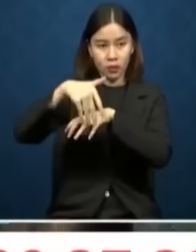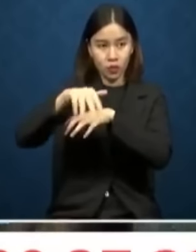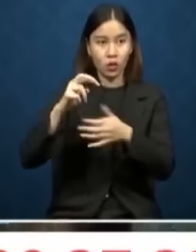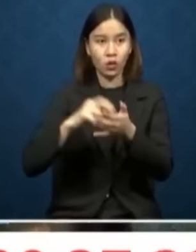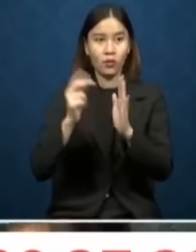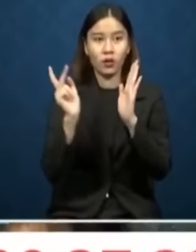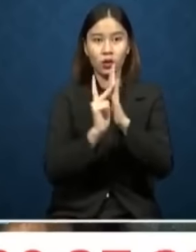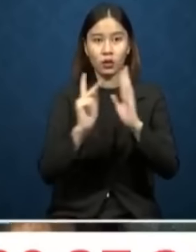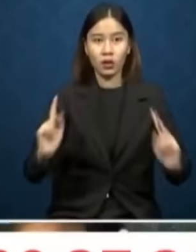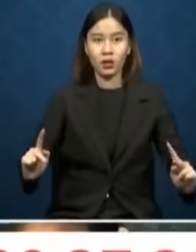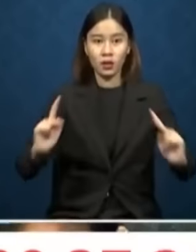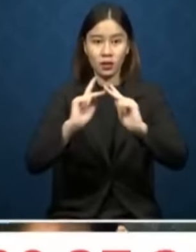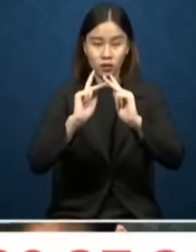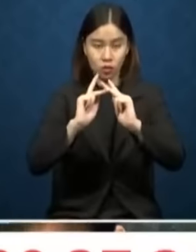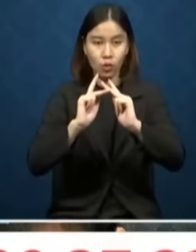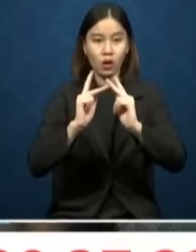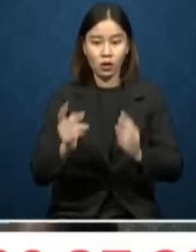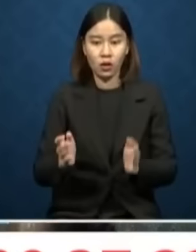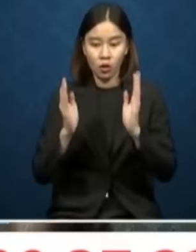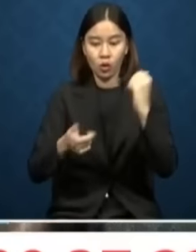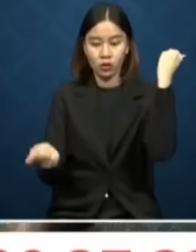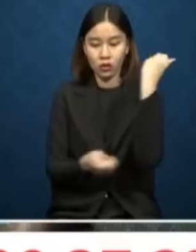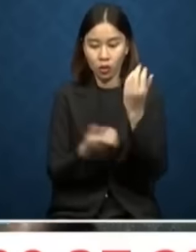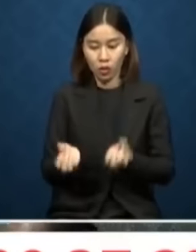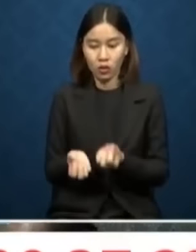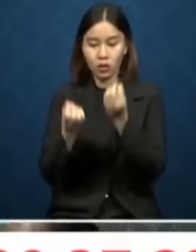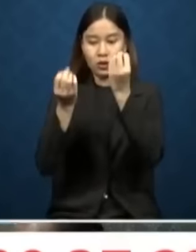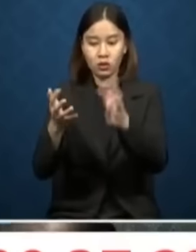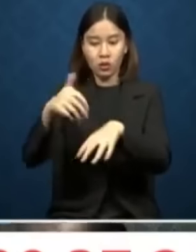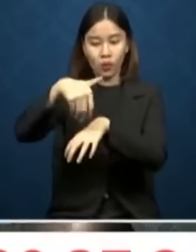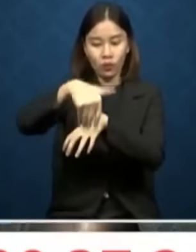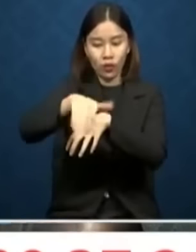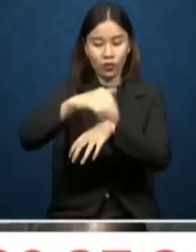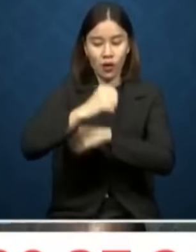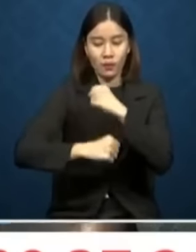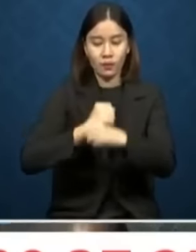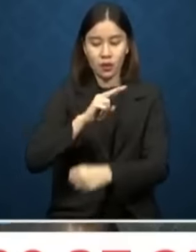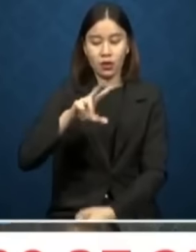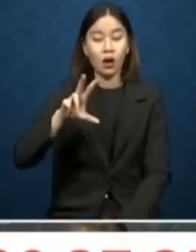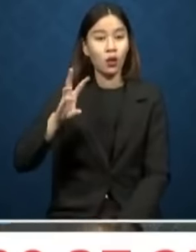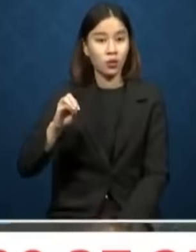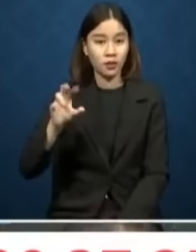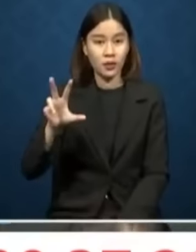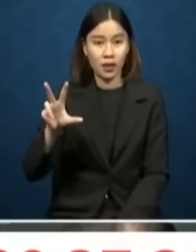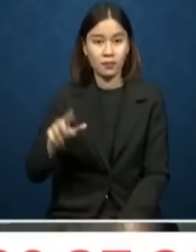ากฎกระทรวงการส่งตัวผู้ต้องขังไปรักษาตัวนอกเรือนจำ2563